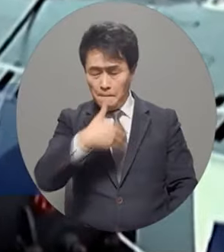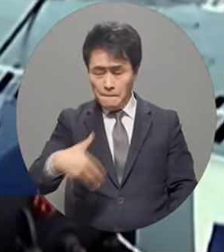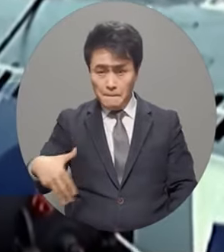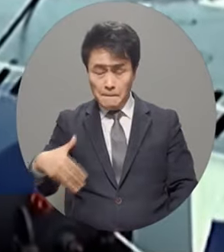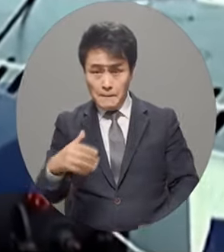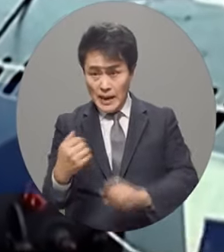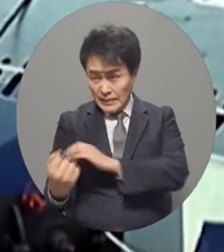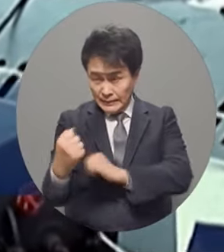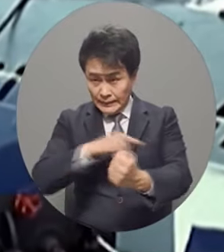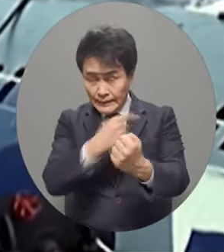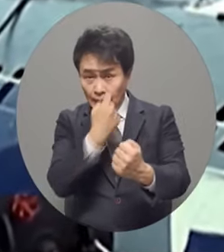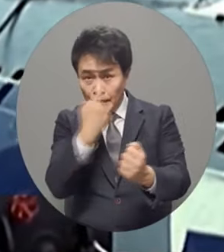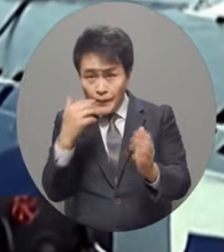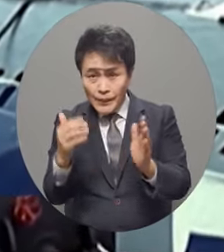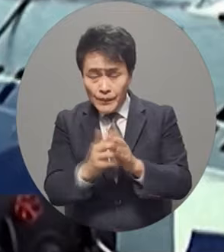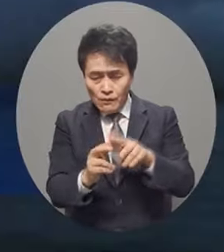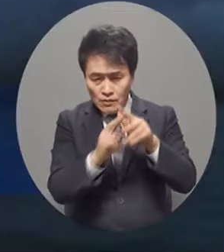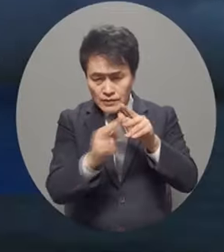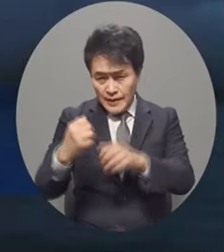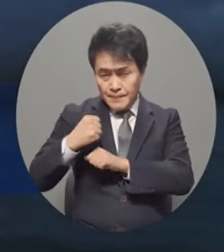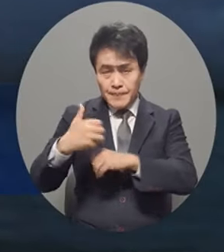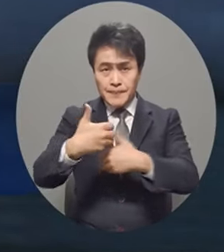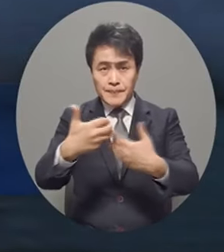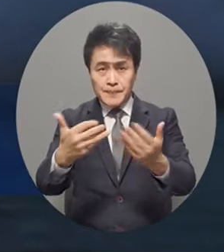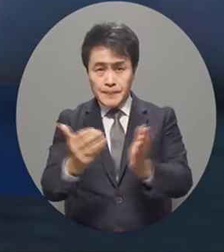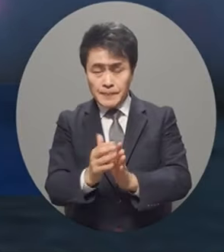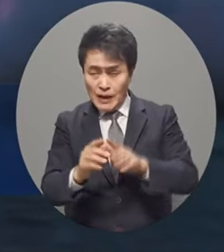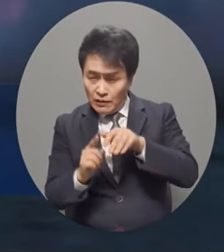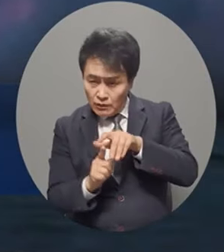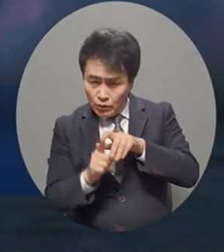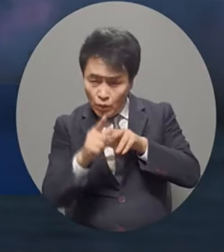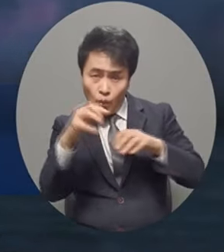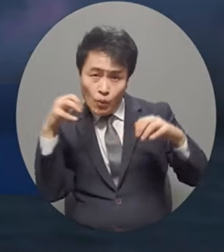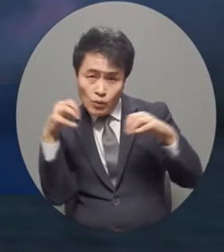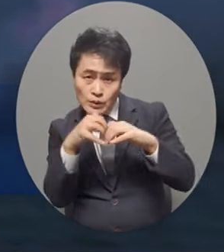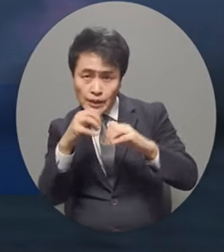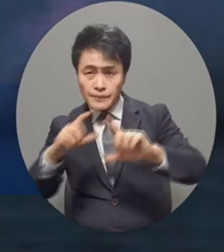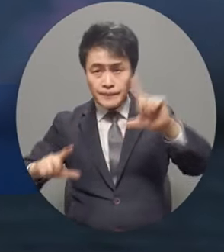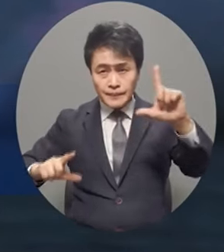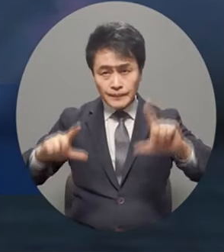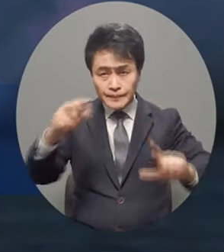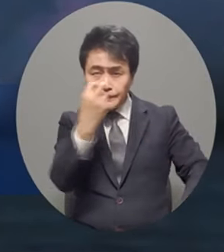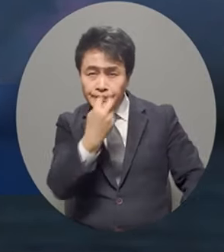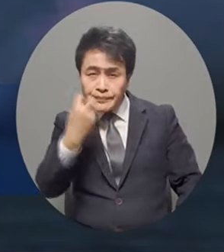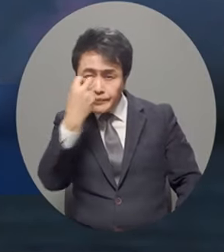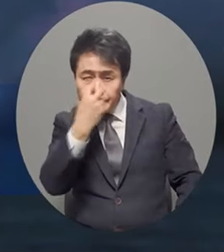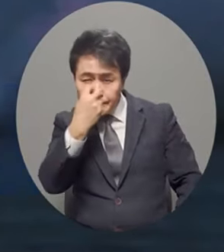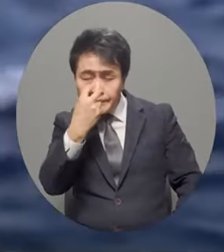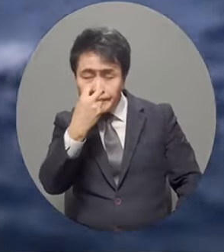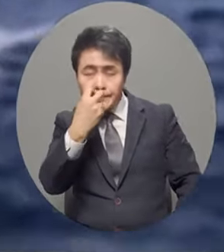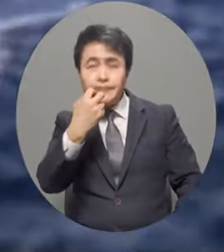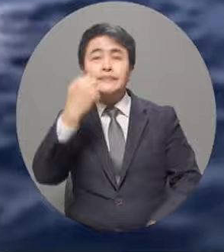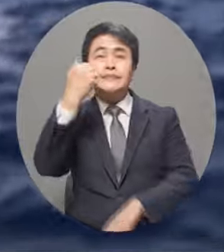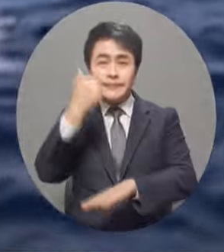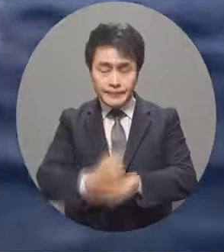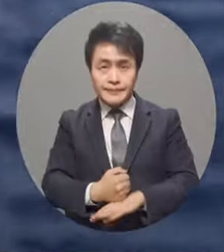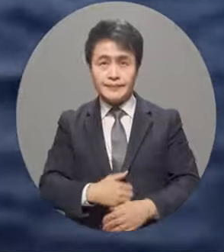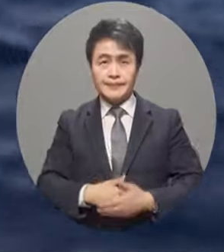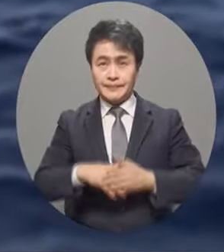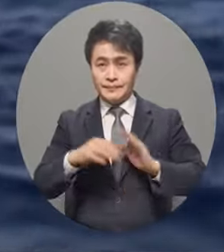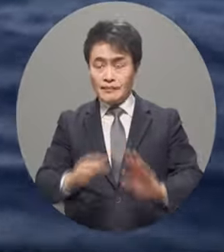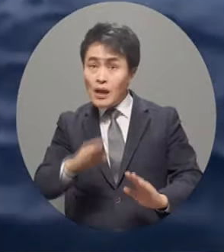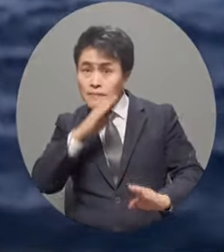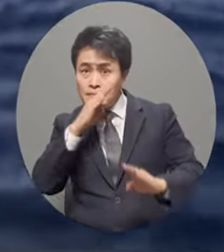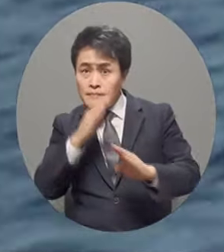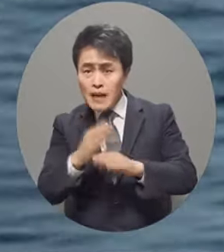확인하고 잠수함 부대들의 서정대 지상 공격작전 태세를 검열 판정했습니다. 당시